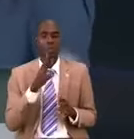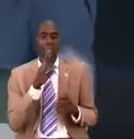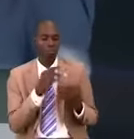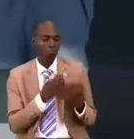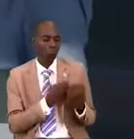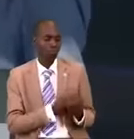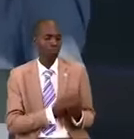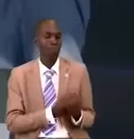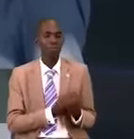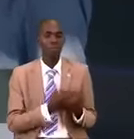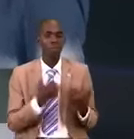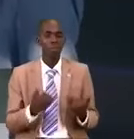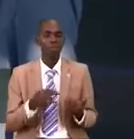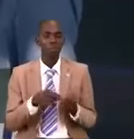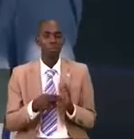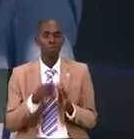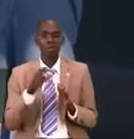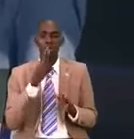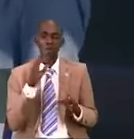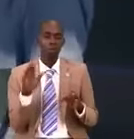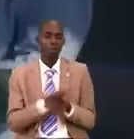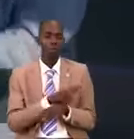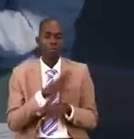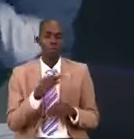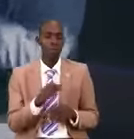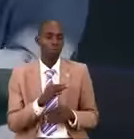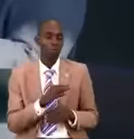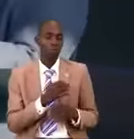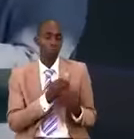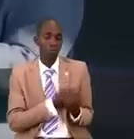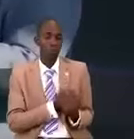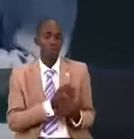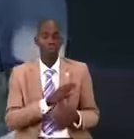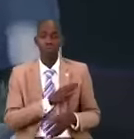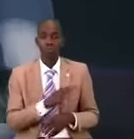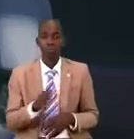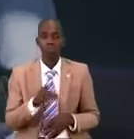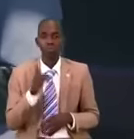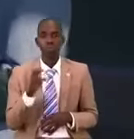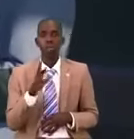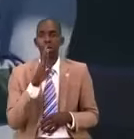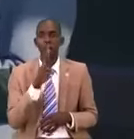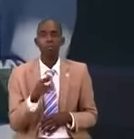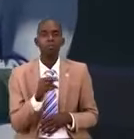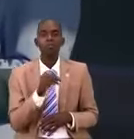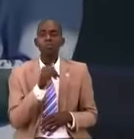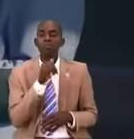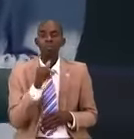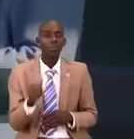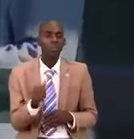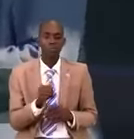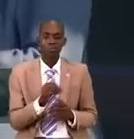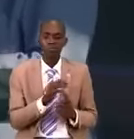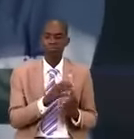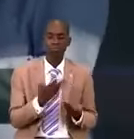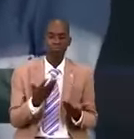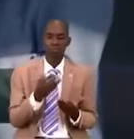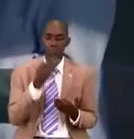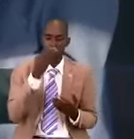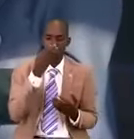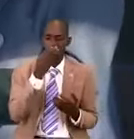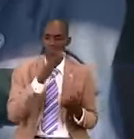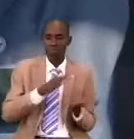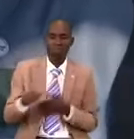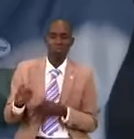de courage tu as irrésistible tu tiens la colonne vertébrale bien droite tu ne